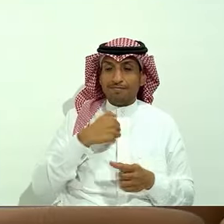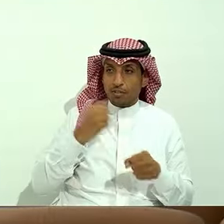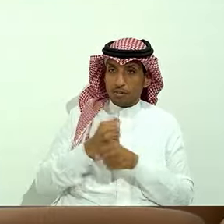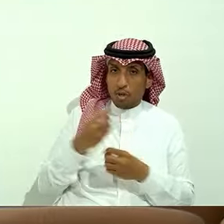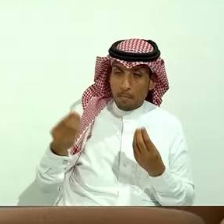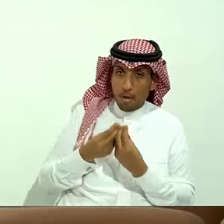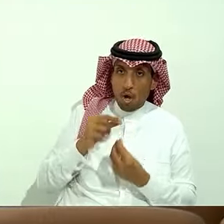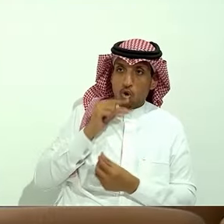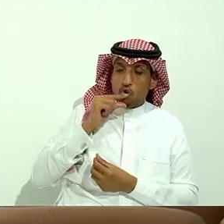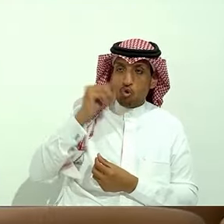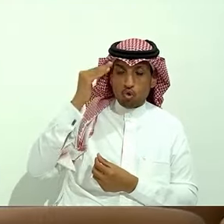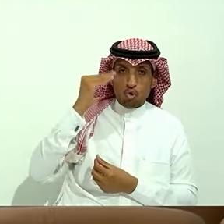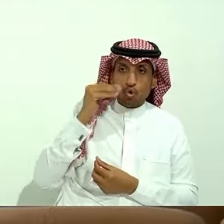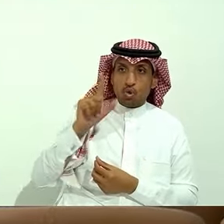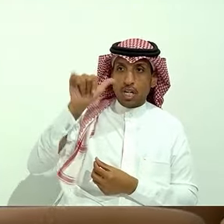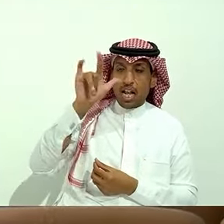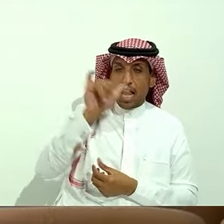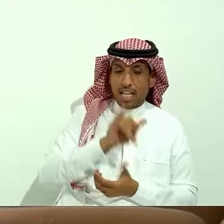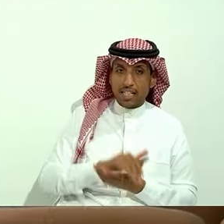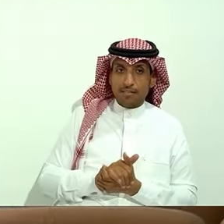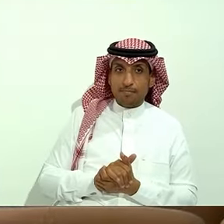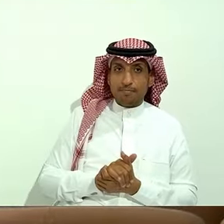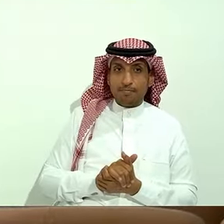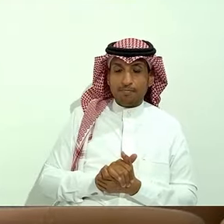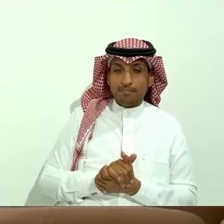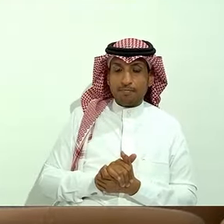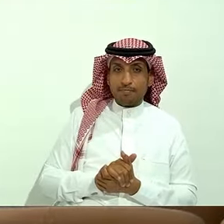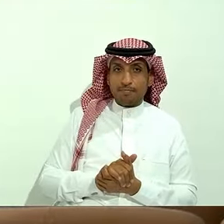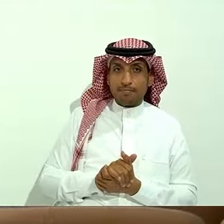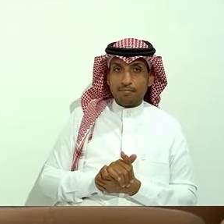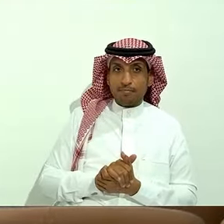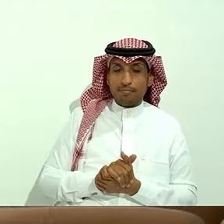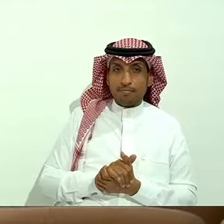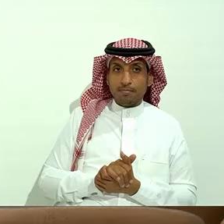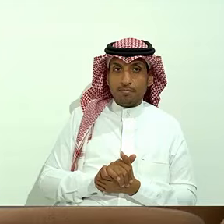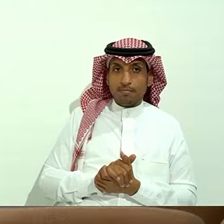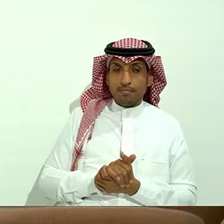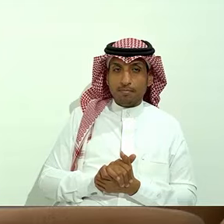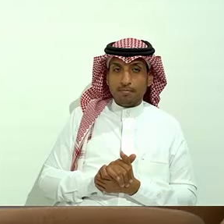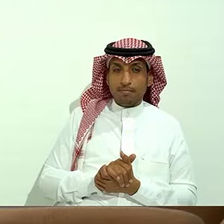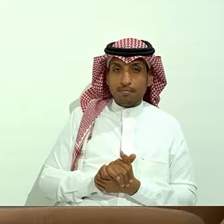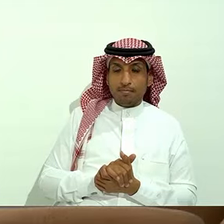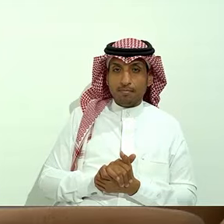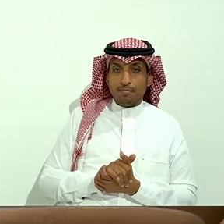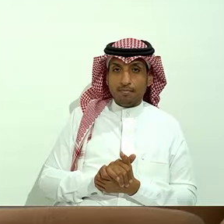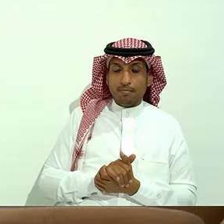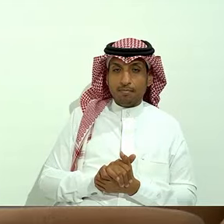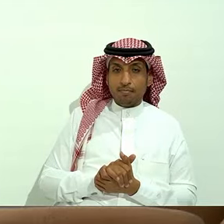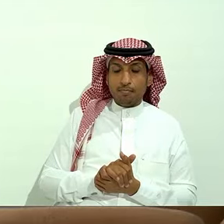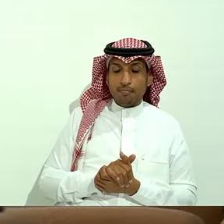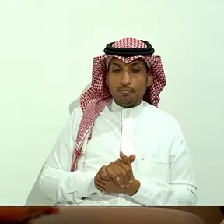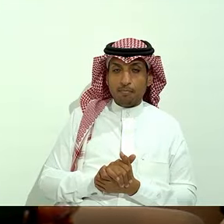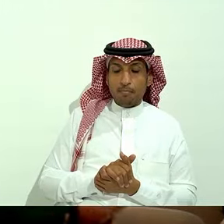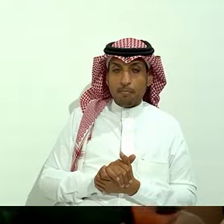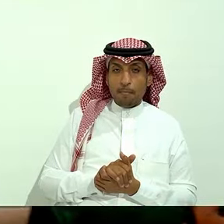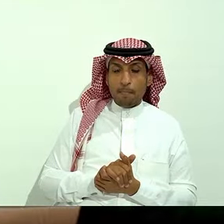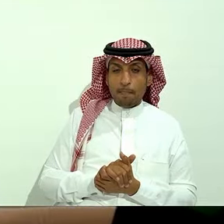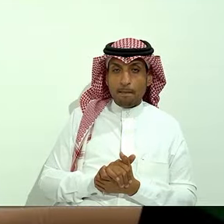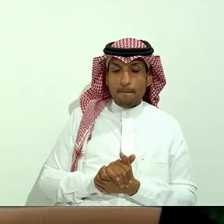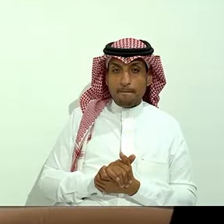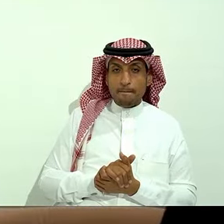على بعض الأشياء، الله يعينها الله يعينها الله يعينها. في سؤال آخر؟ في سؤال ثاني؟ في هناك